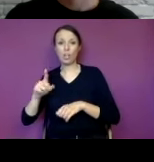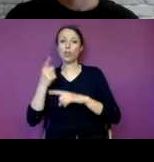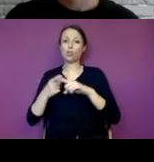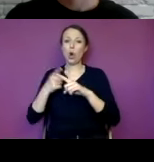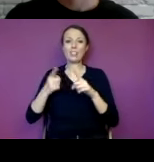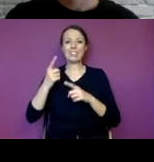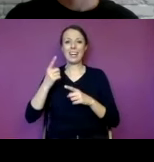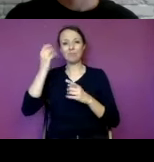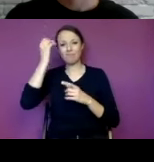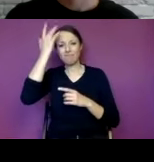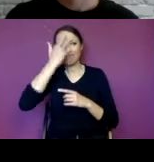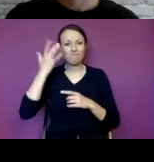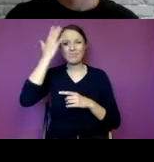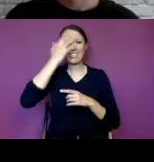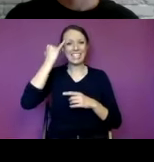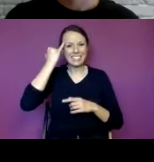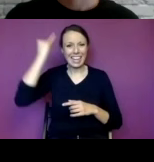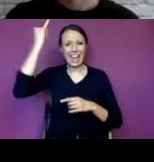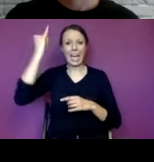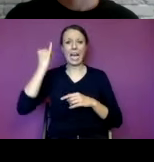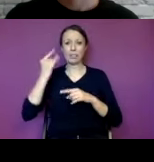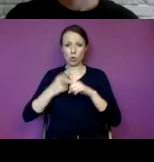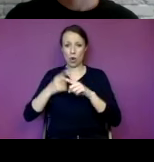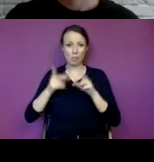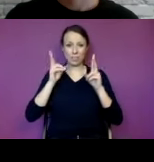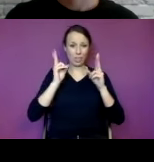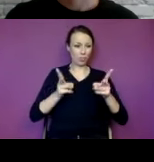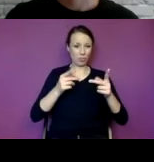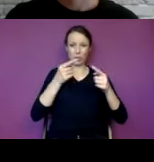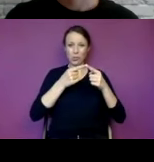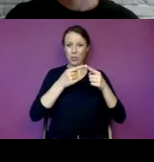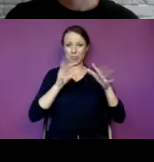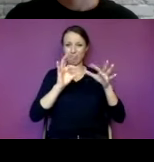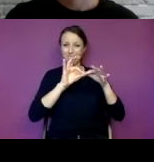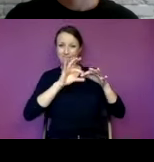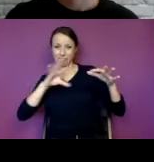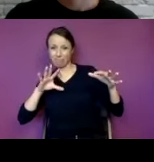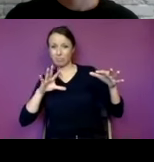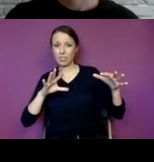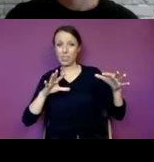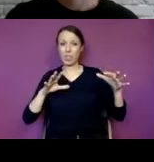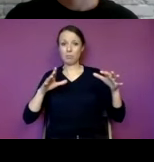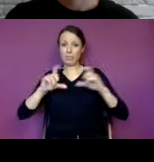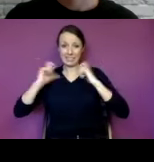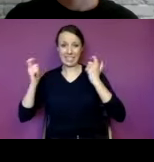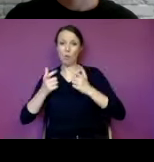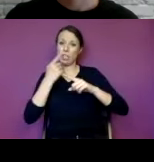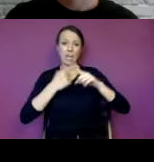wyidealizowanym, trochę nierealnym, oderwanym tak naprawdę od rzeczywistości jakąś taką całością, tak?